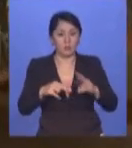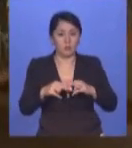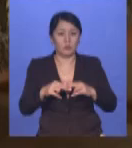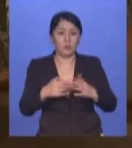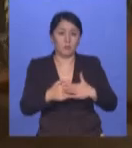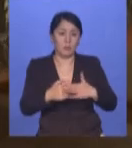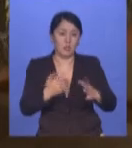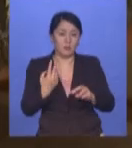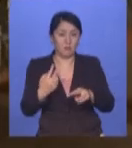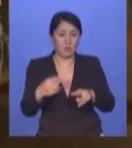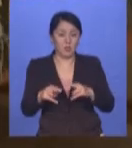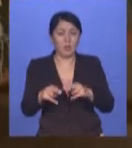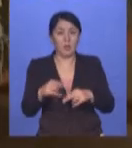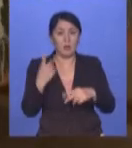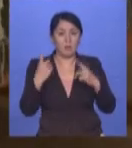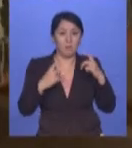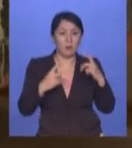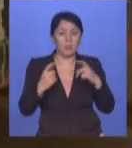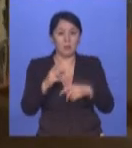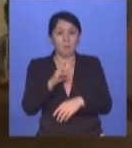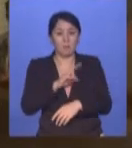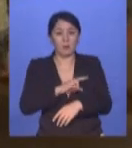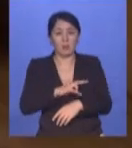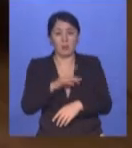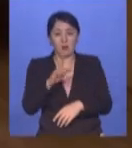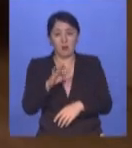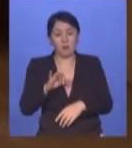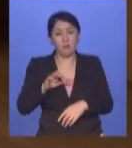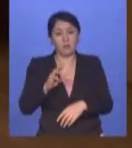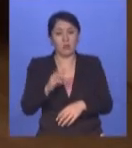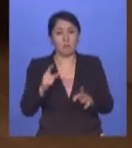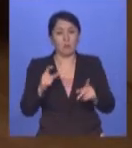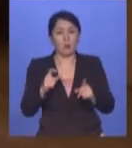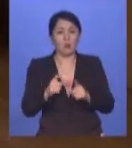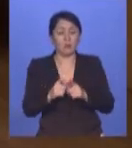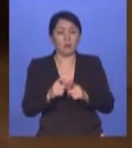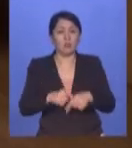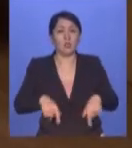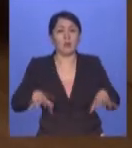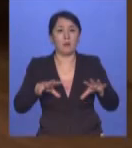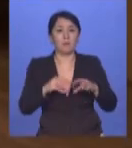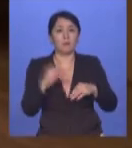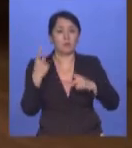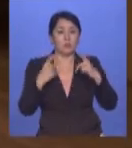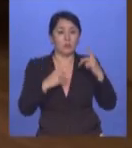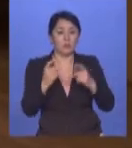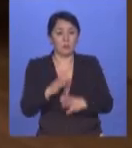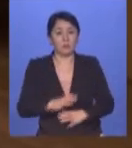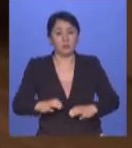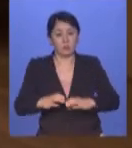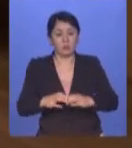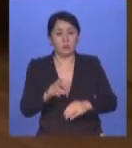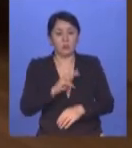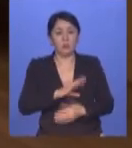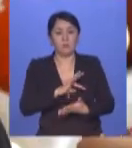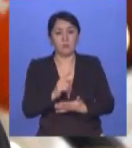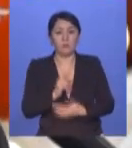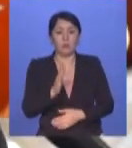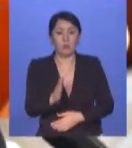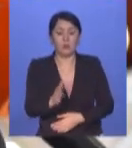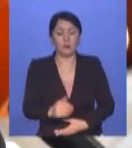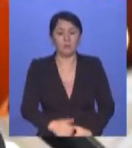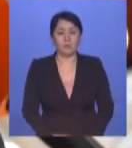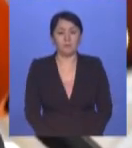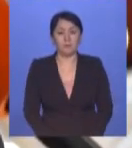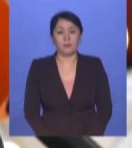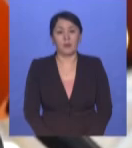аяқталуда. Студенттер мен жұмыс департаментінің менеджері Арайлым Даукенованың сөзінше, биыл барлық студент толықтай жатақханамен қамтамасыз етіледі. Осы